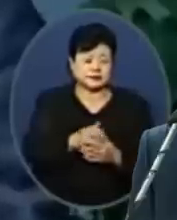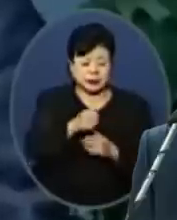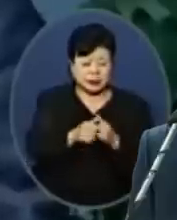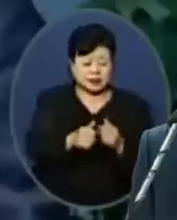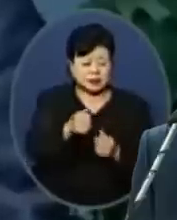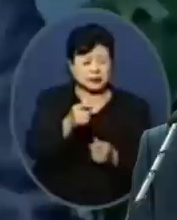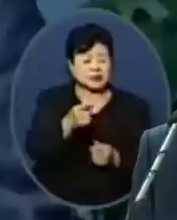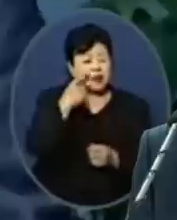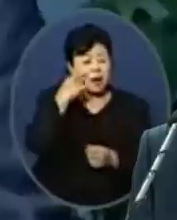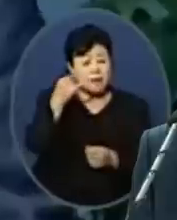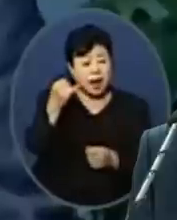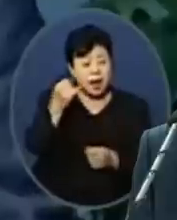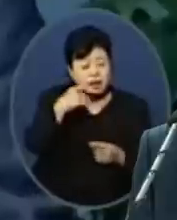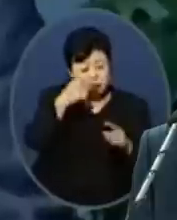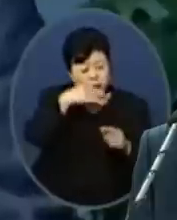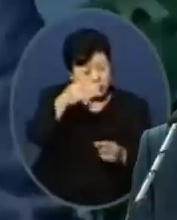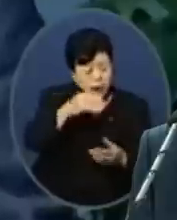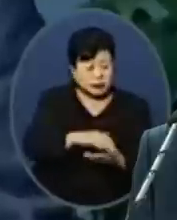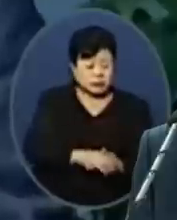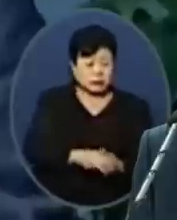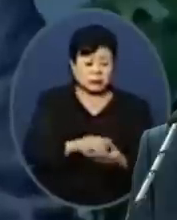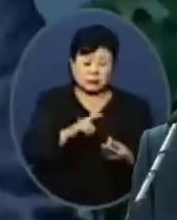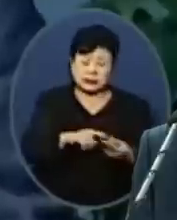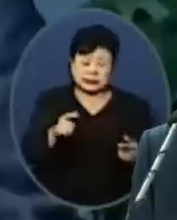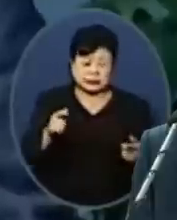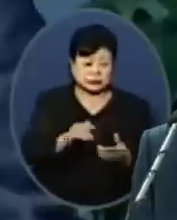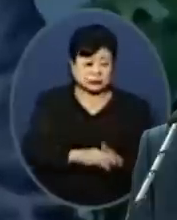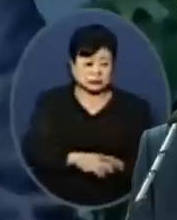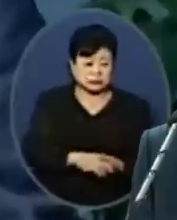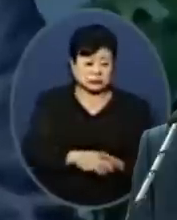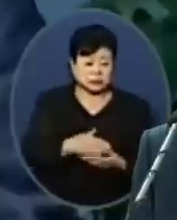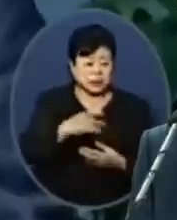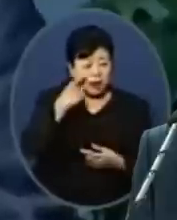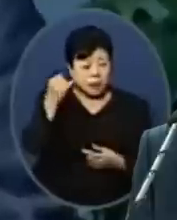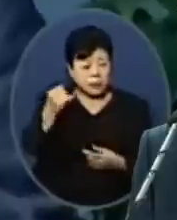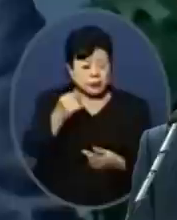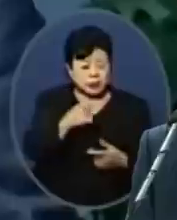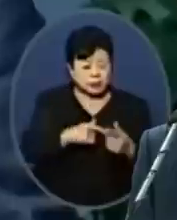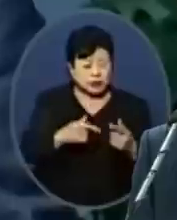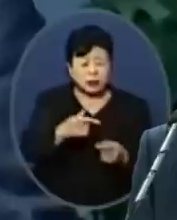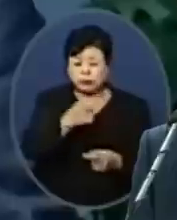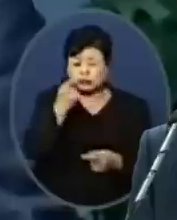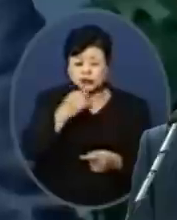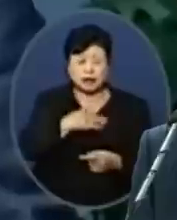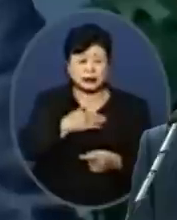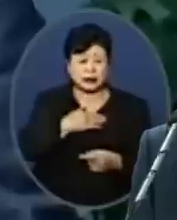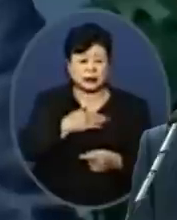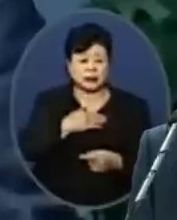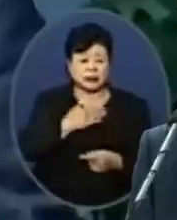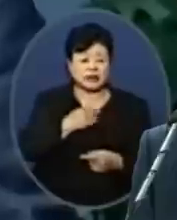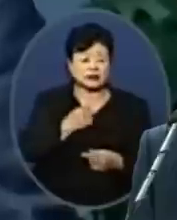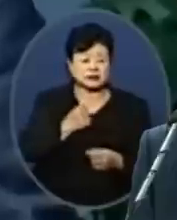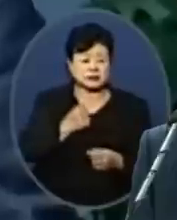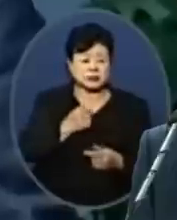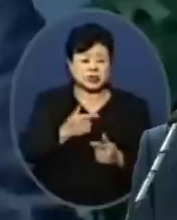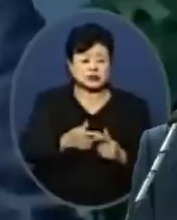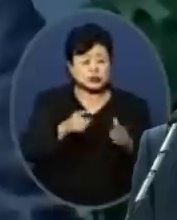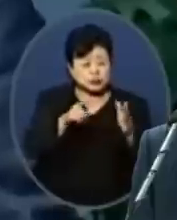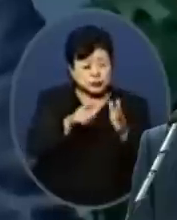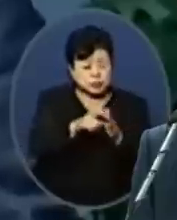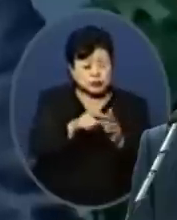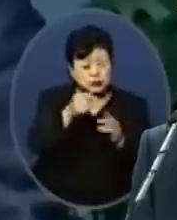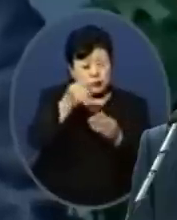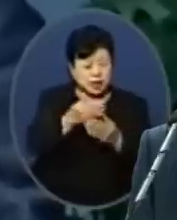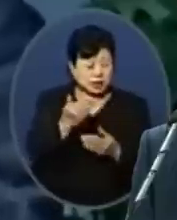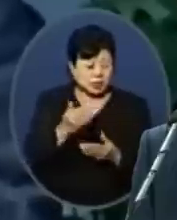하나님이 그런 어머니를 지옥에 보내는 것은 불공평하다. 나는 어머니보다 훨씬 못한 사람인데 나 같은 사람은 예수 믿었더니